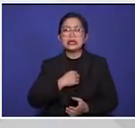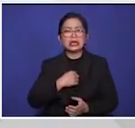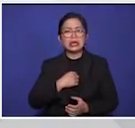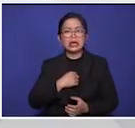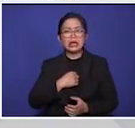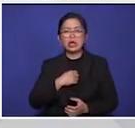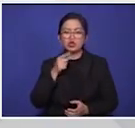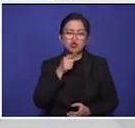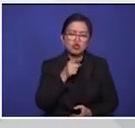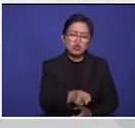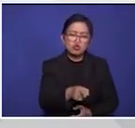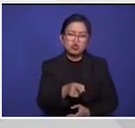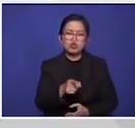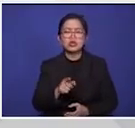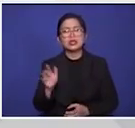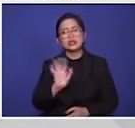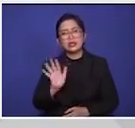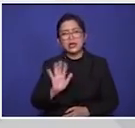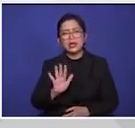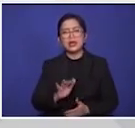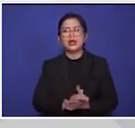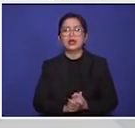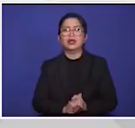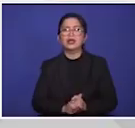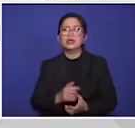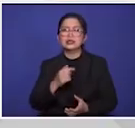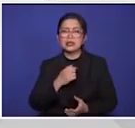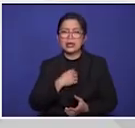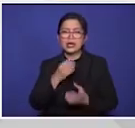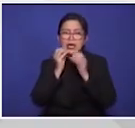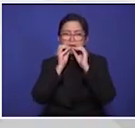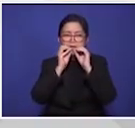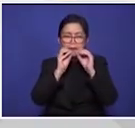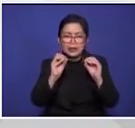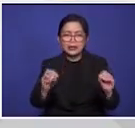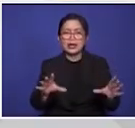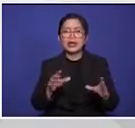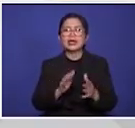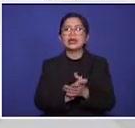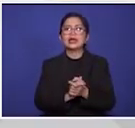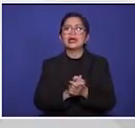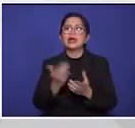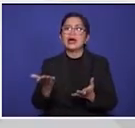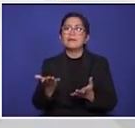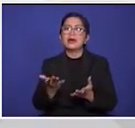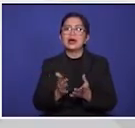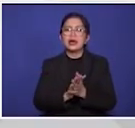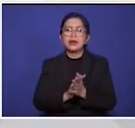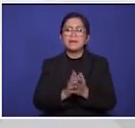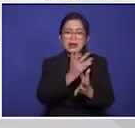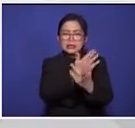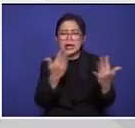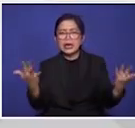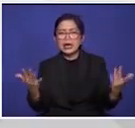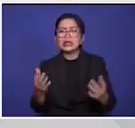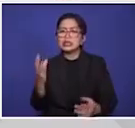sampaikan adalah cerita cerita yang kami tampung dalam kunjungan kita bertemu denganyarakat in